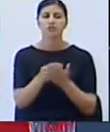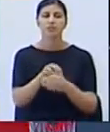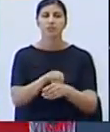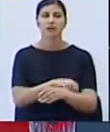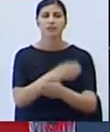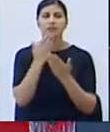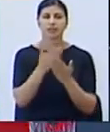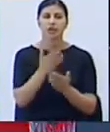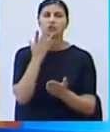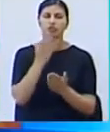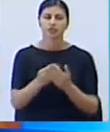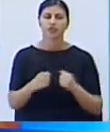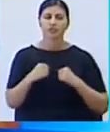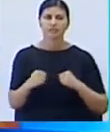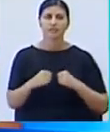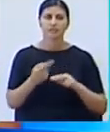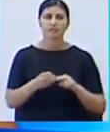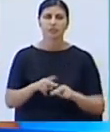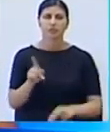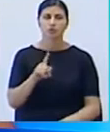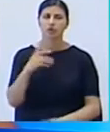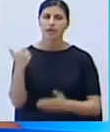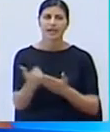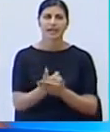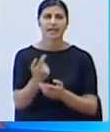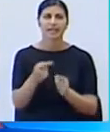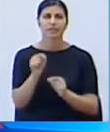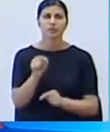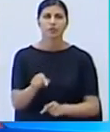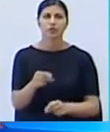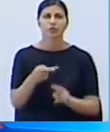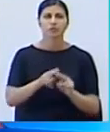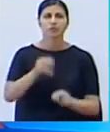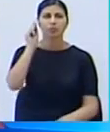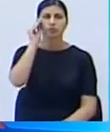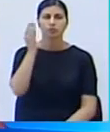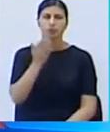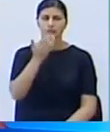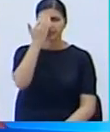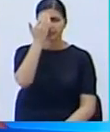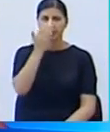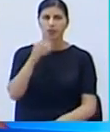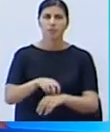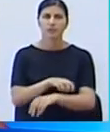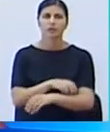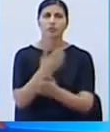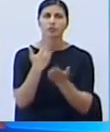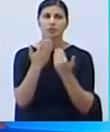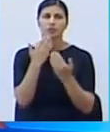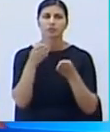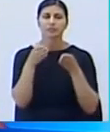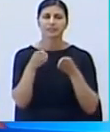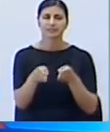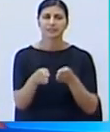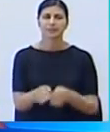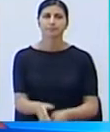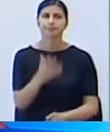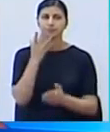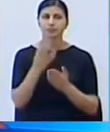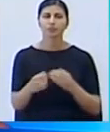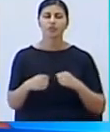ჩვენ შევეცდებით იმას რომ ხელახლა დავიბრუნოთ ეს პოზიციები ევროპის სახალხო პარტიასთან ურთიერთობის გზით ჩვენ